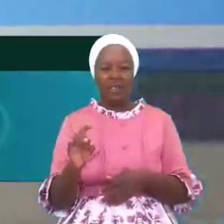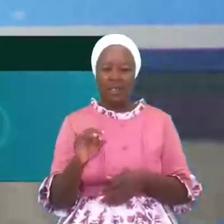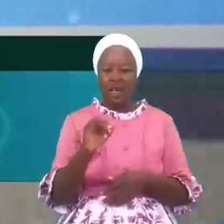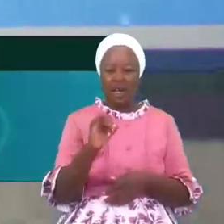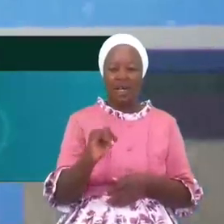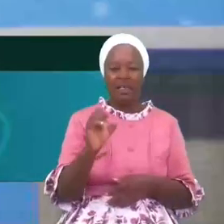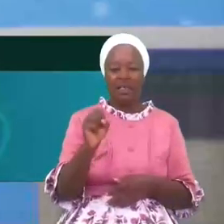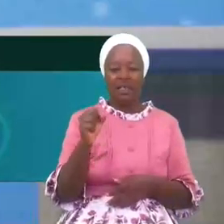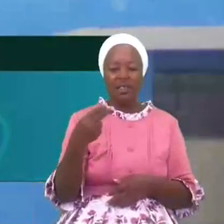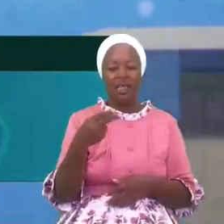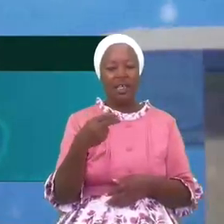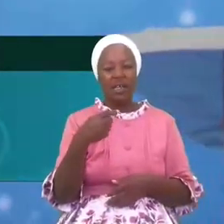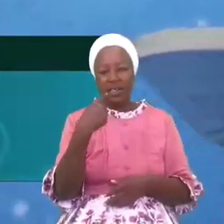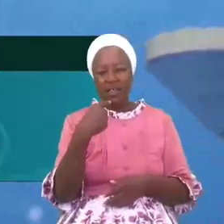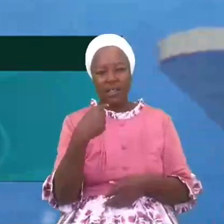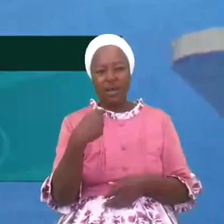12, 38.